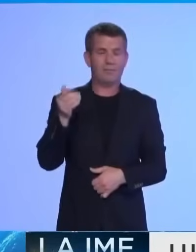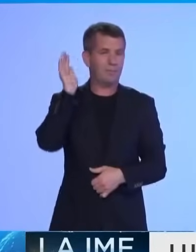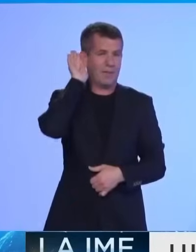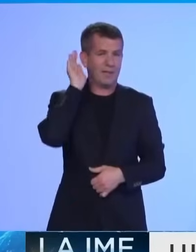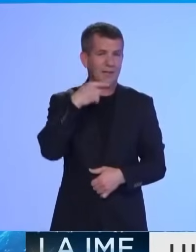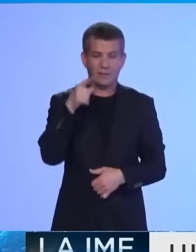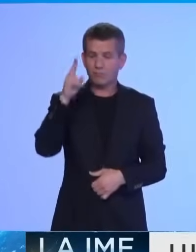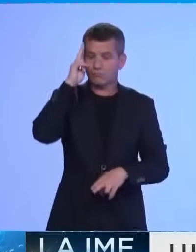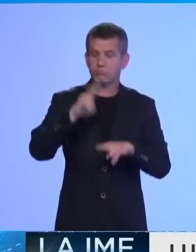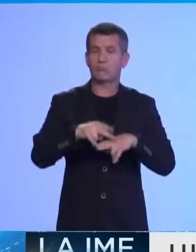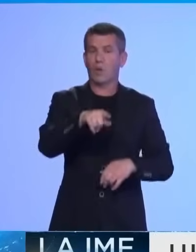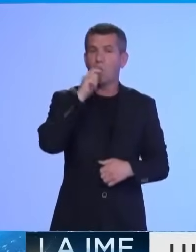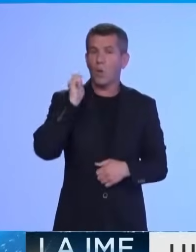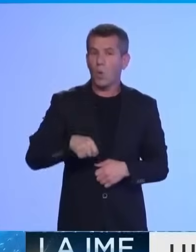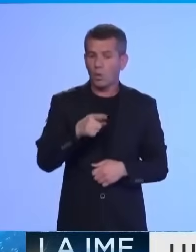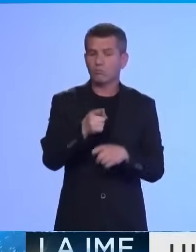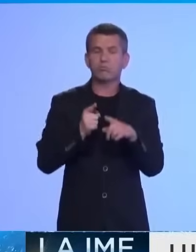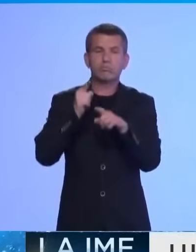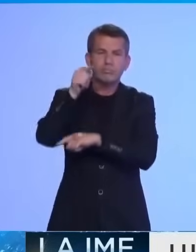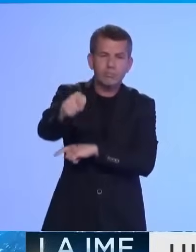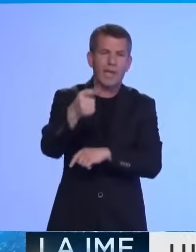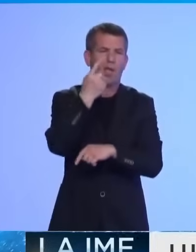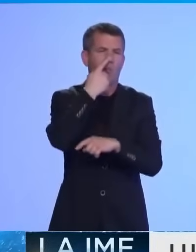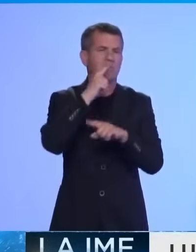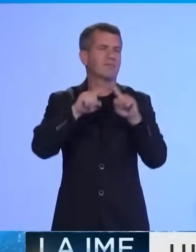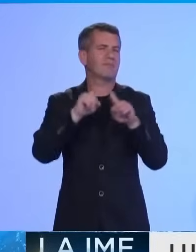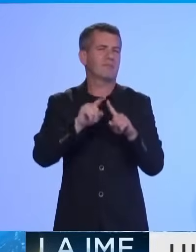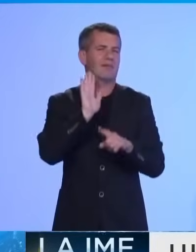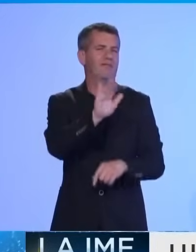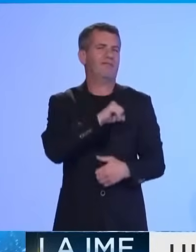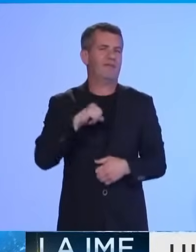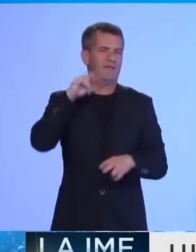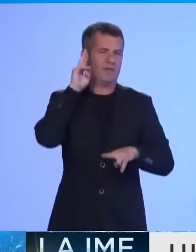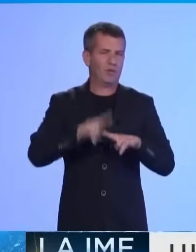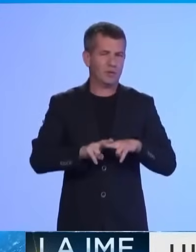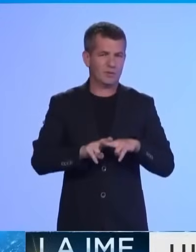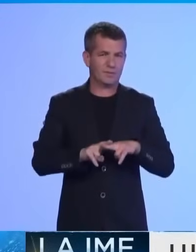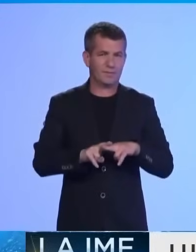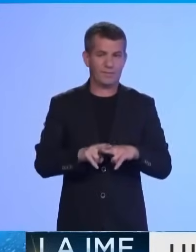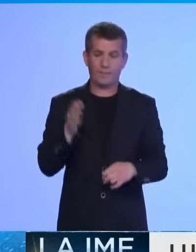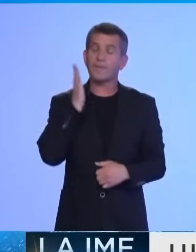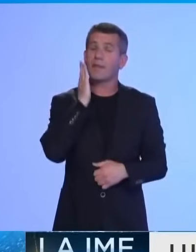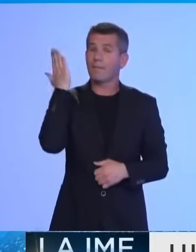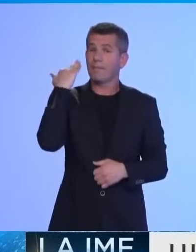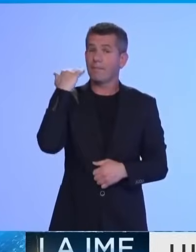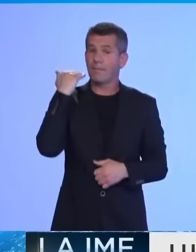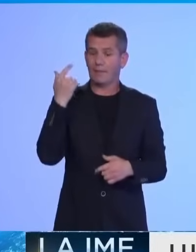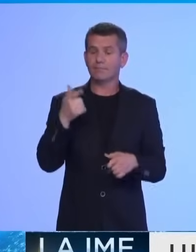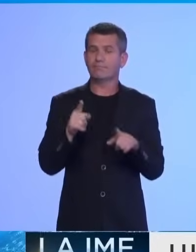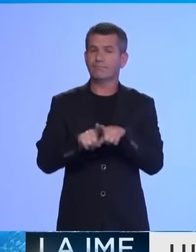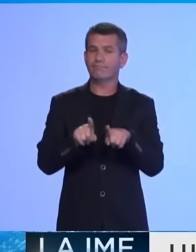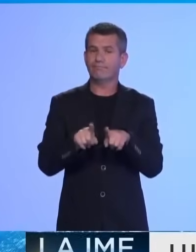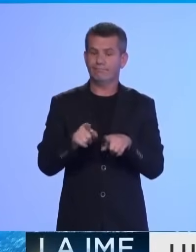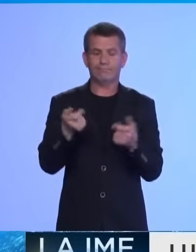takon Ukrainës të vendosë çfarë të bëjë me atë. SBA thuhet se i ka kërkuar Ukrainës që të ndalojë sulmet e saj ndaj rafinerive të naftës në